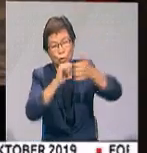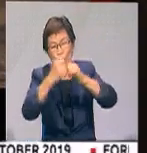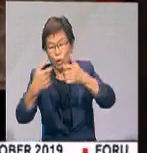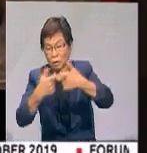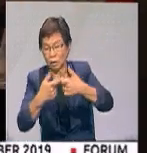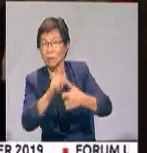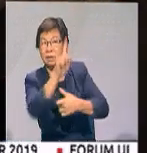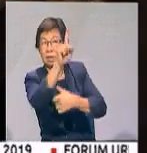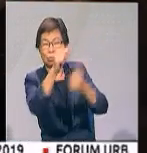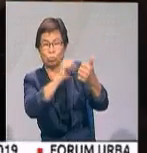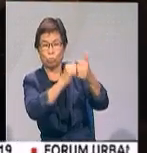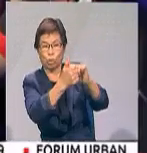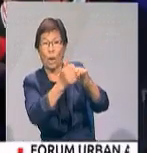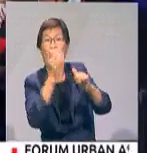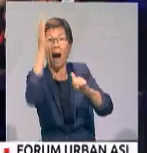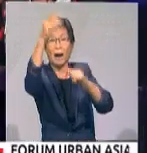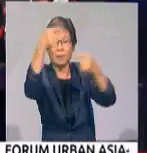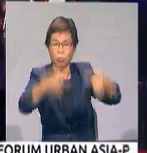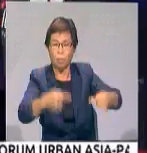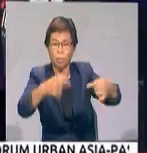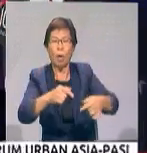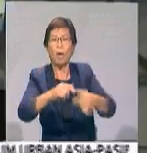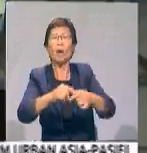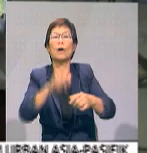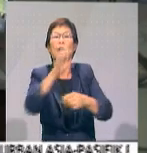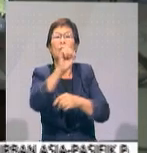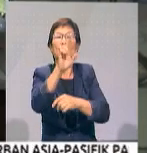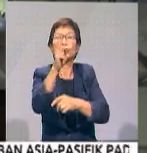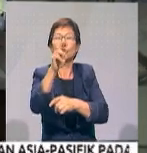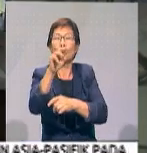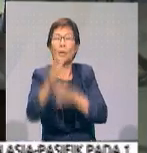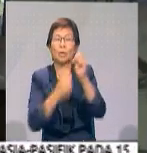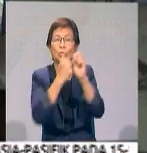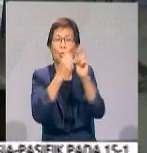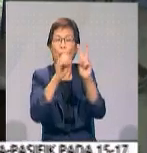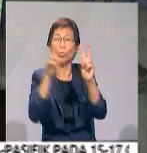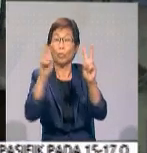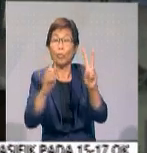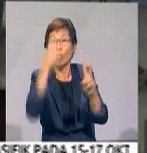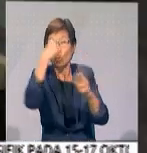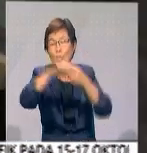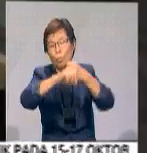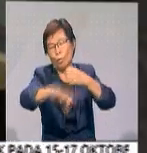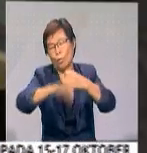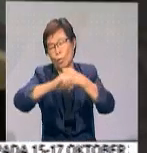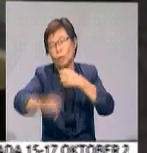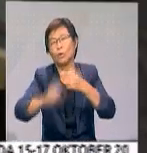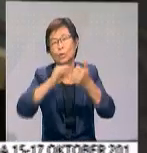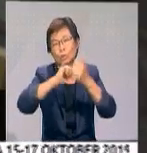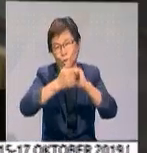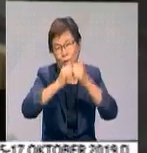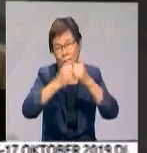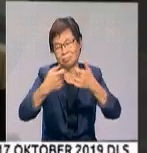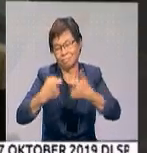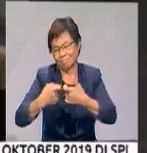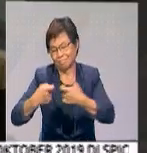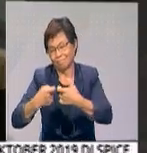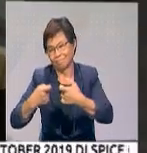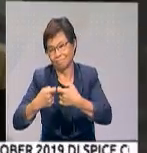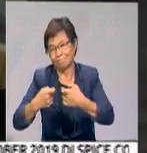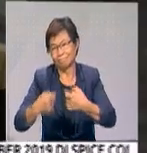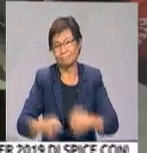sebagai salah satu sukan yang akan dipertandingkan pada Sukma 2020 antara langkah promosi sukan tersebut.